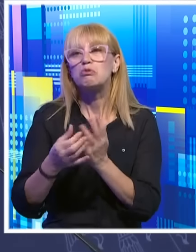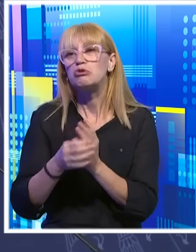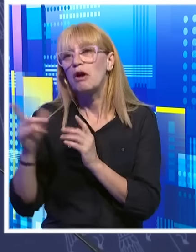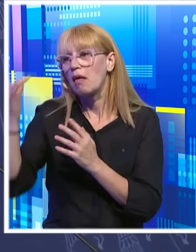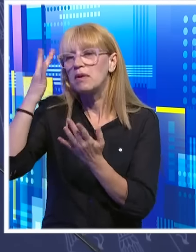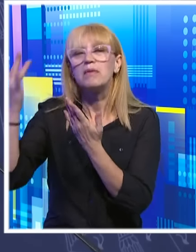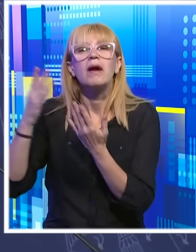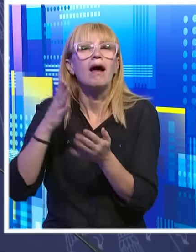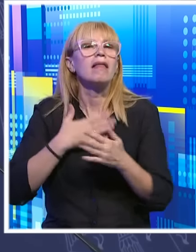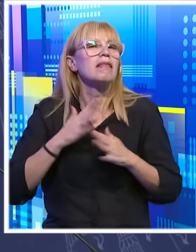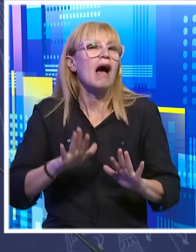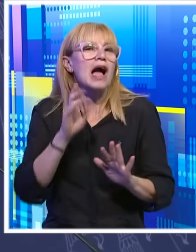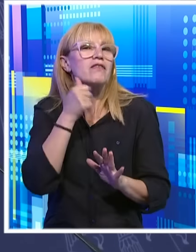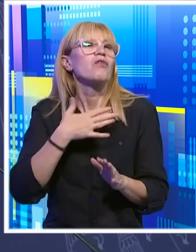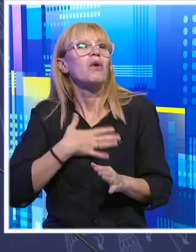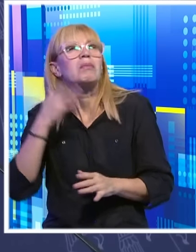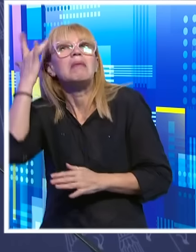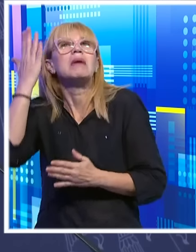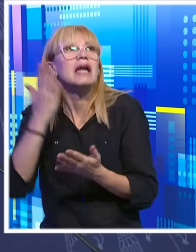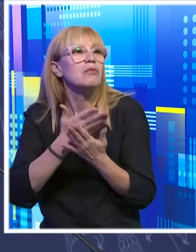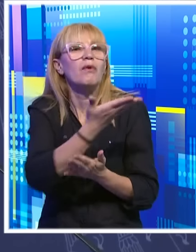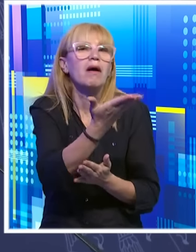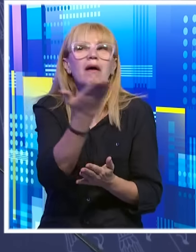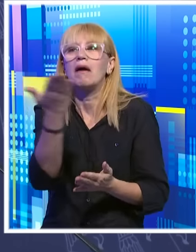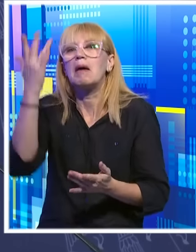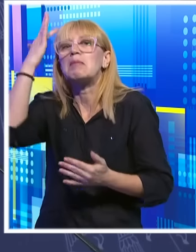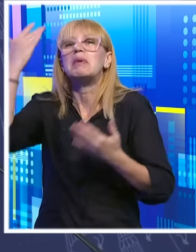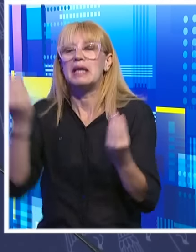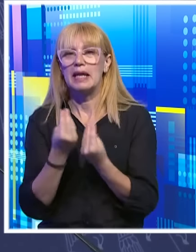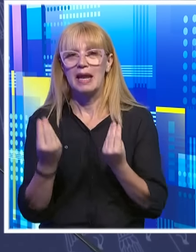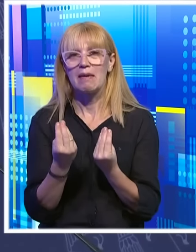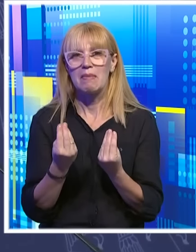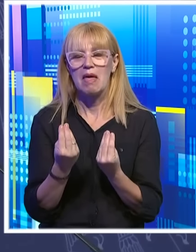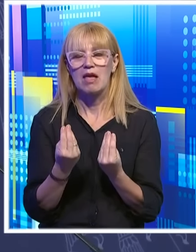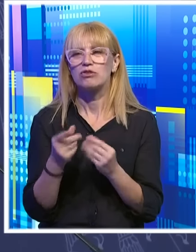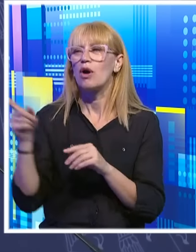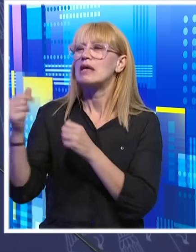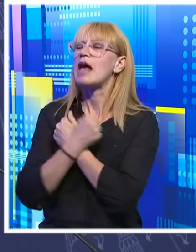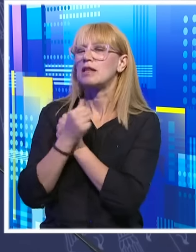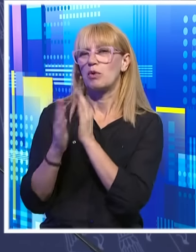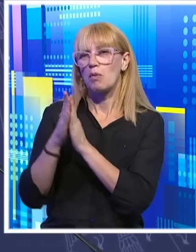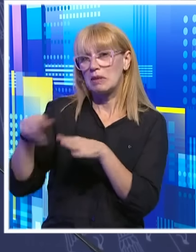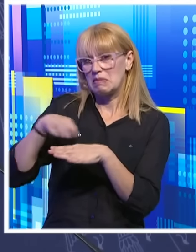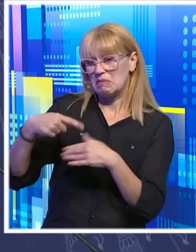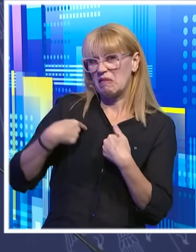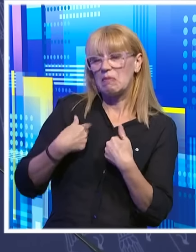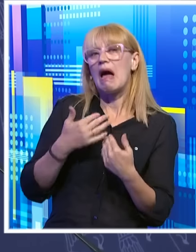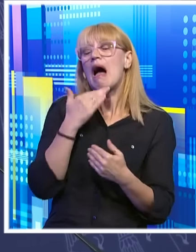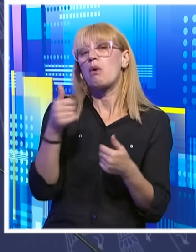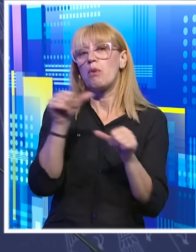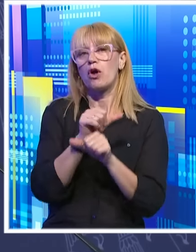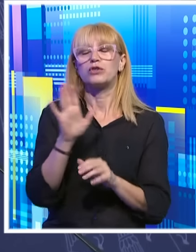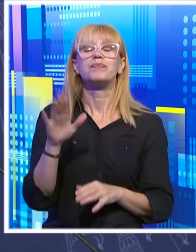dalje. Zlatibore, molim te me ispravi ako pogrešim negde. Dakle, mi ćemo od 1. septembra